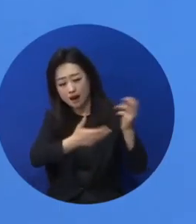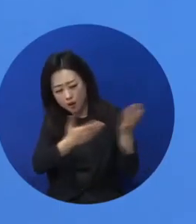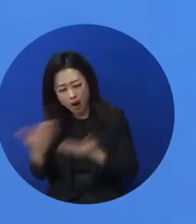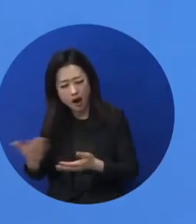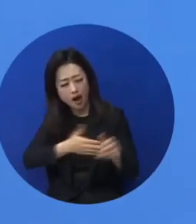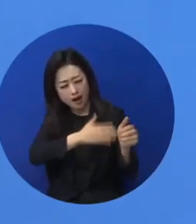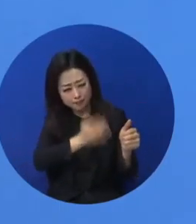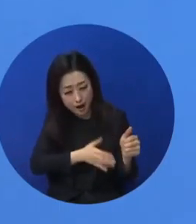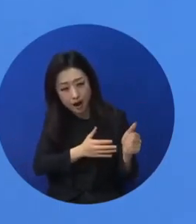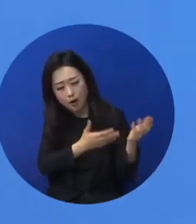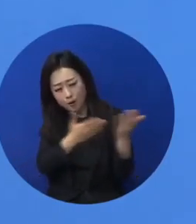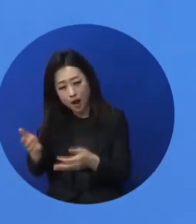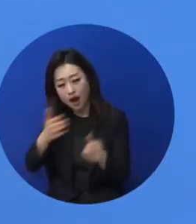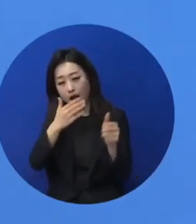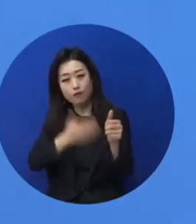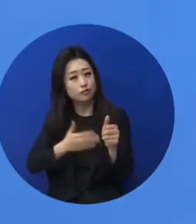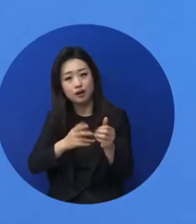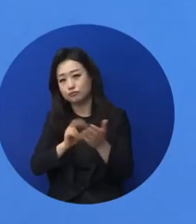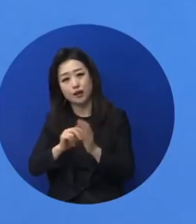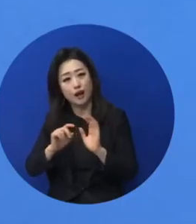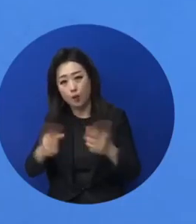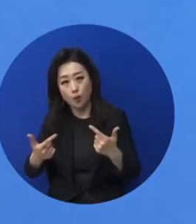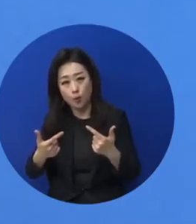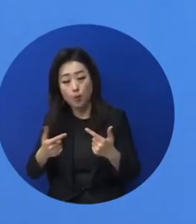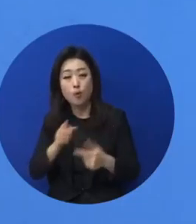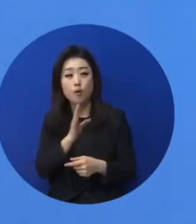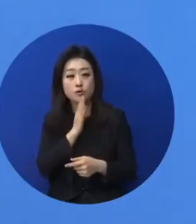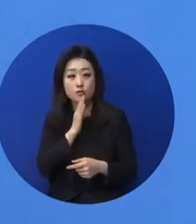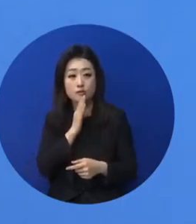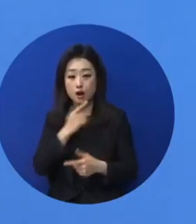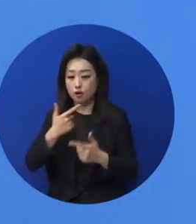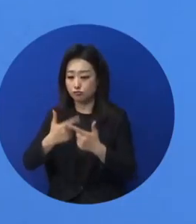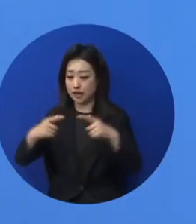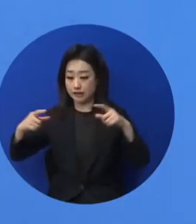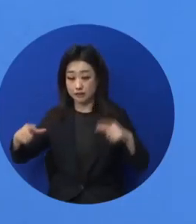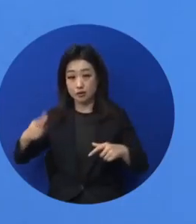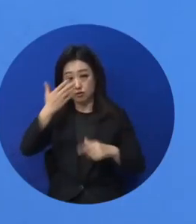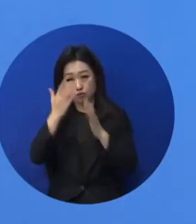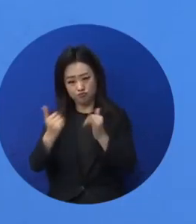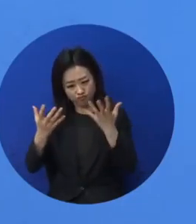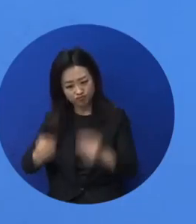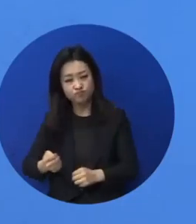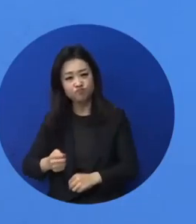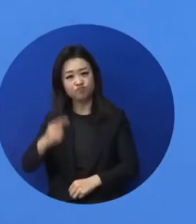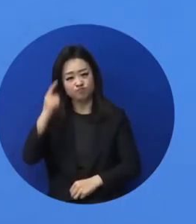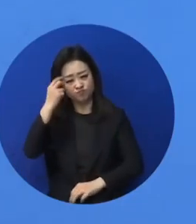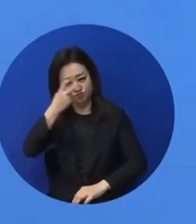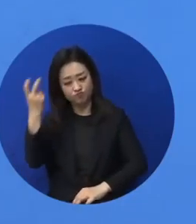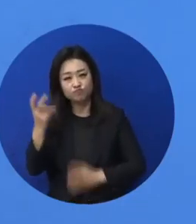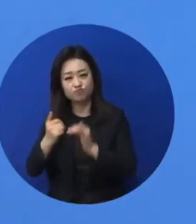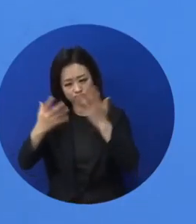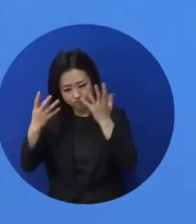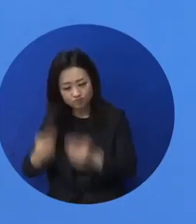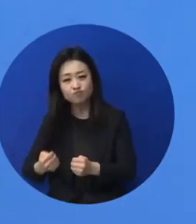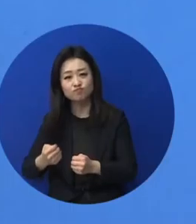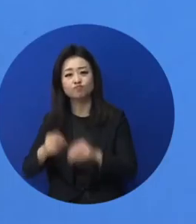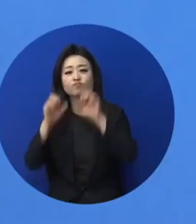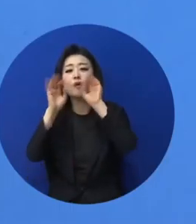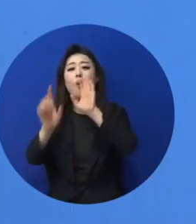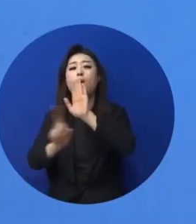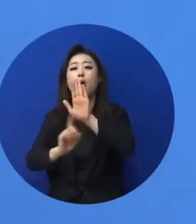기업한테 부탁하고 와주십사 하는 그런 도시가 아니고 당당하게 가만히 있어도 기업들이 찾아오는 그런